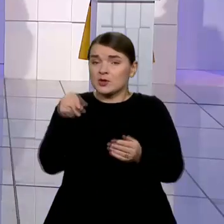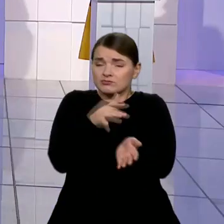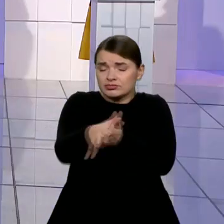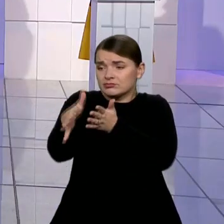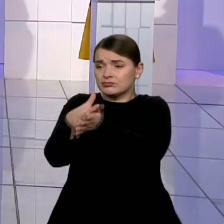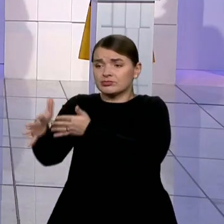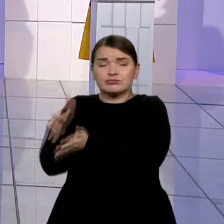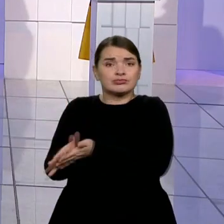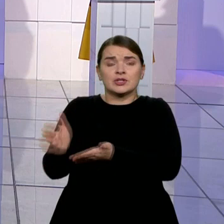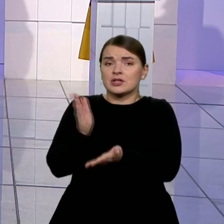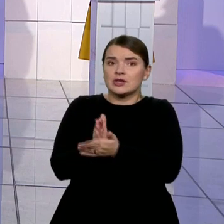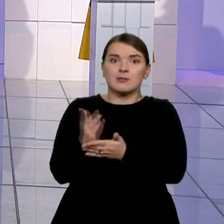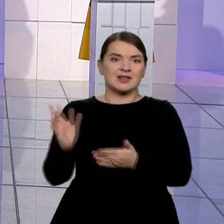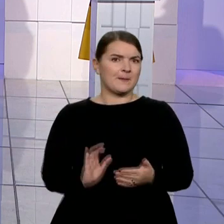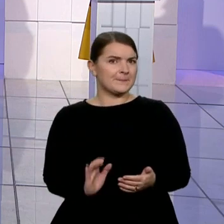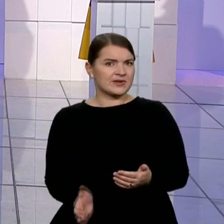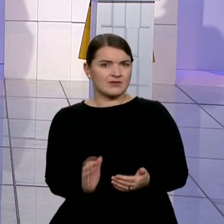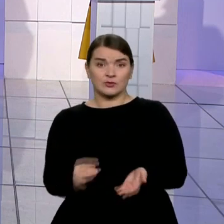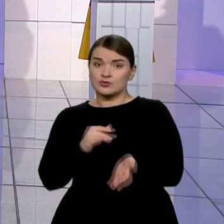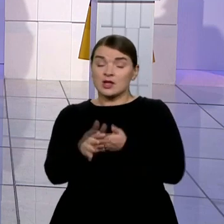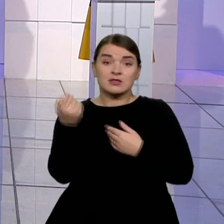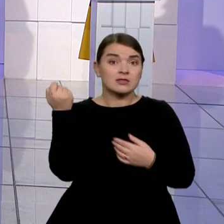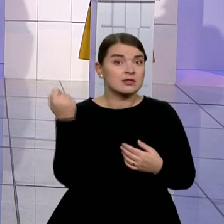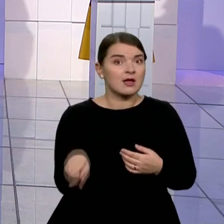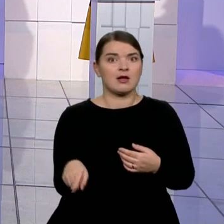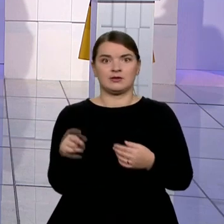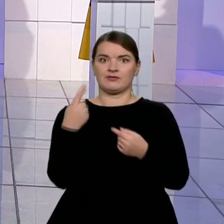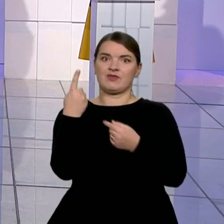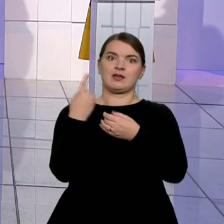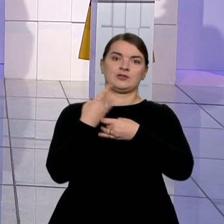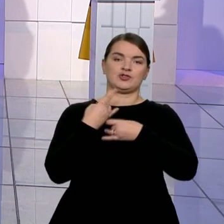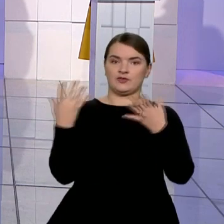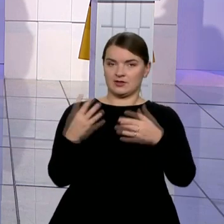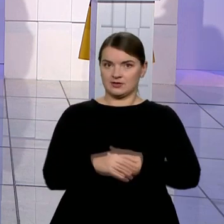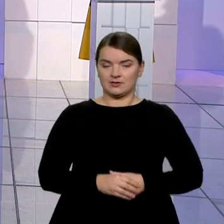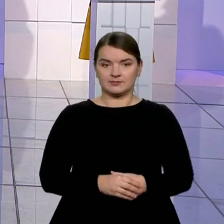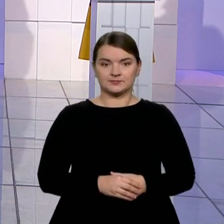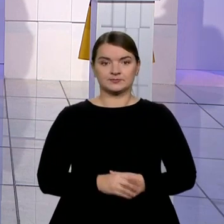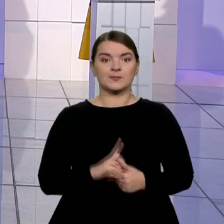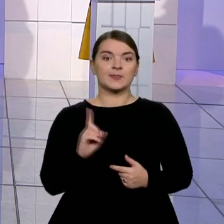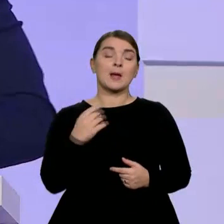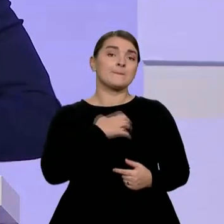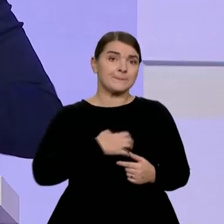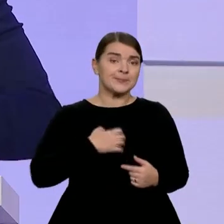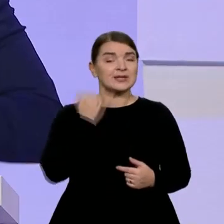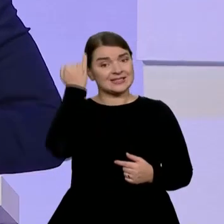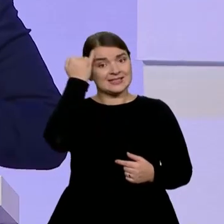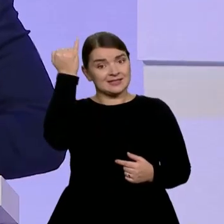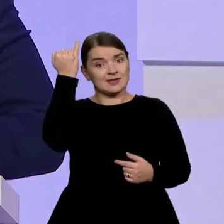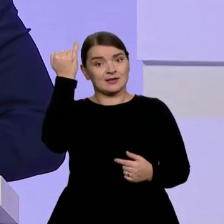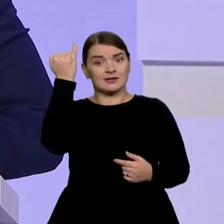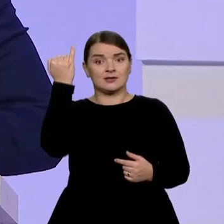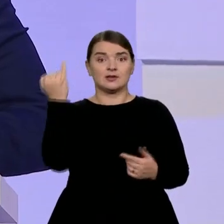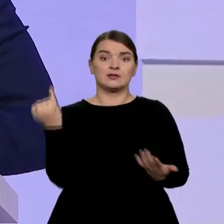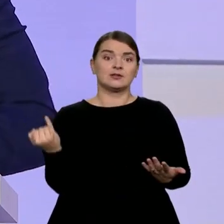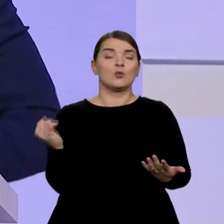investuotojai privatus niekada tiek neišleistų dėl vieno renginio. Tai viena iš pagrindinių mano idėjų, galbūt, kur vat, pirmą kartą